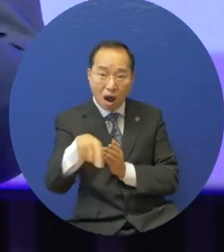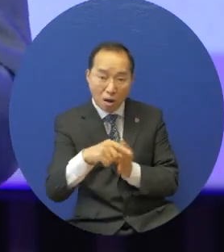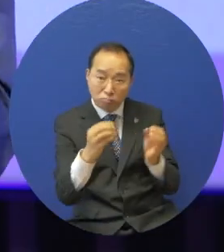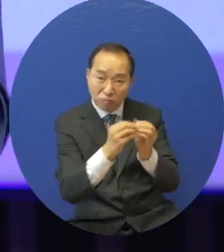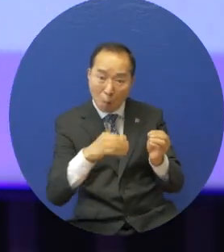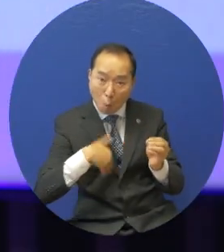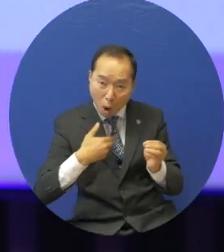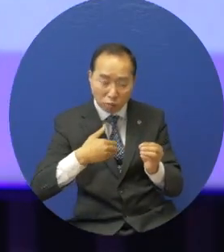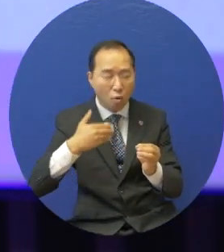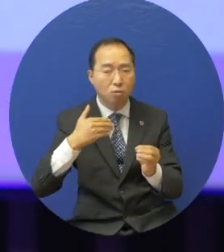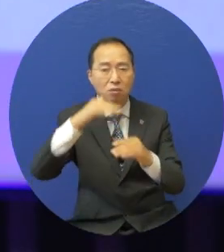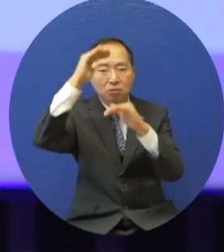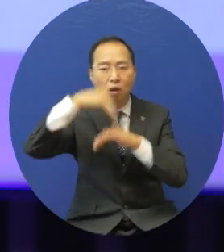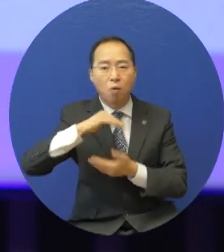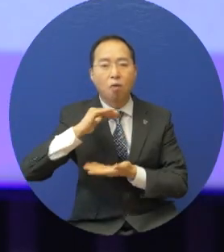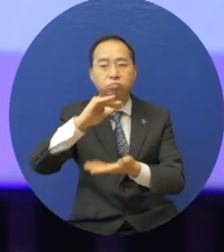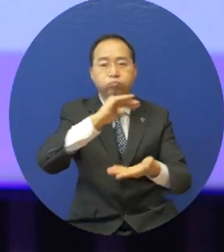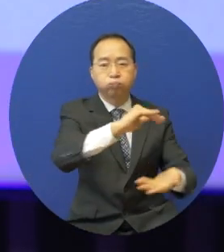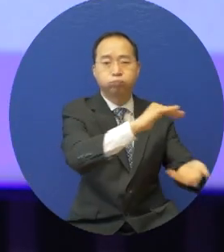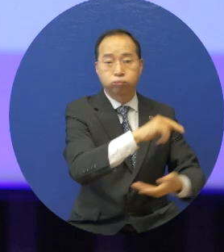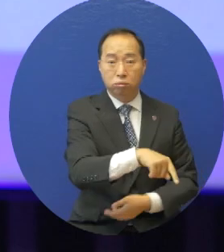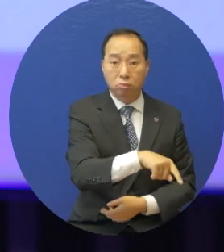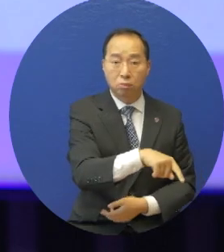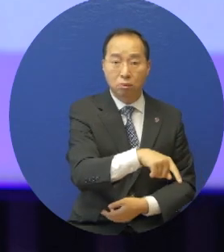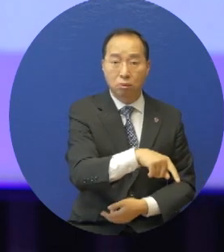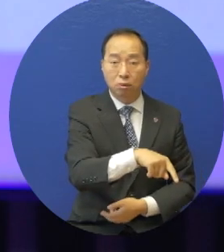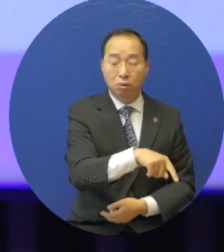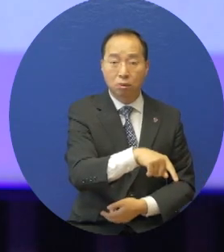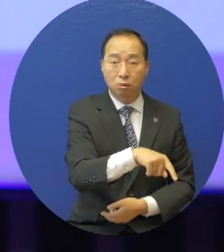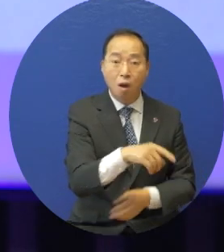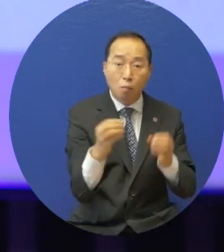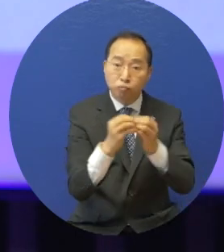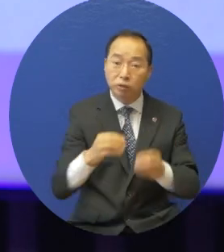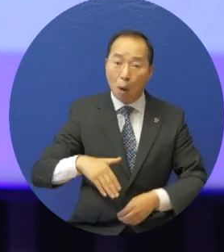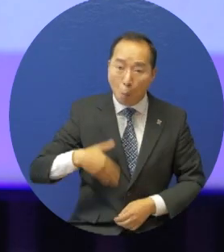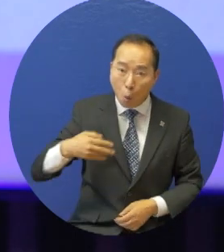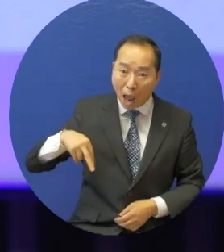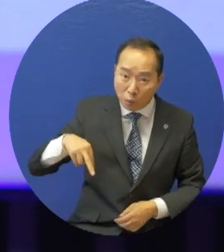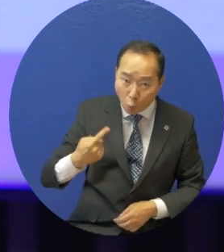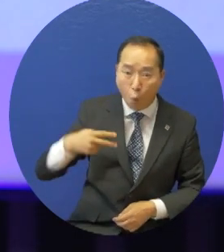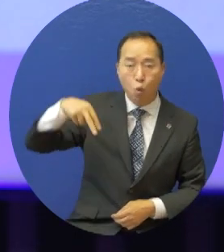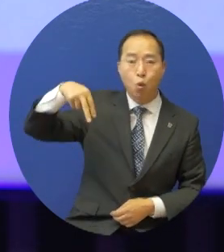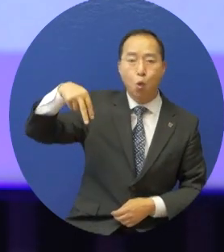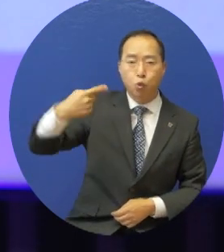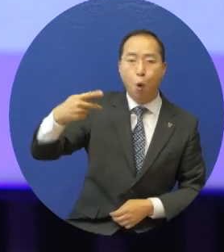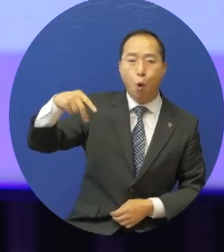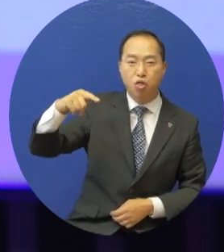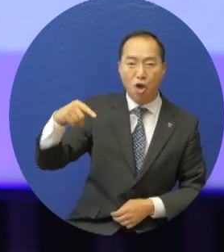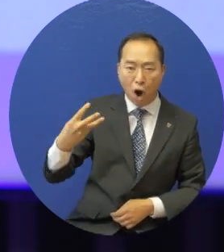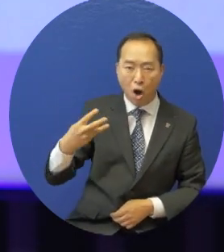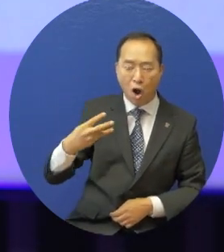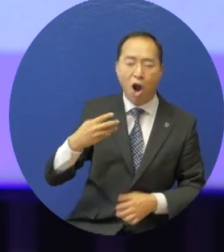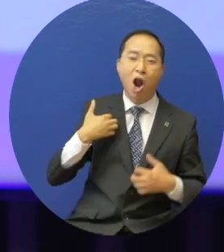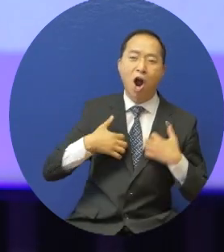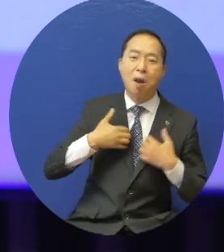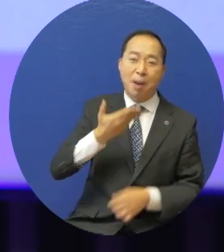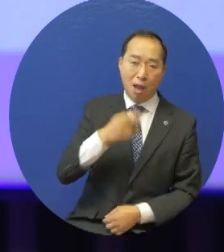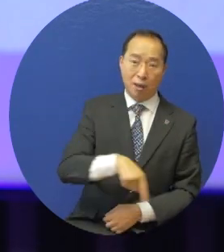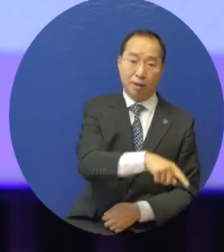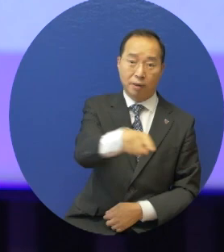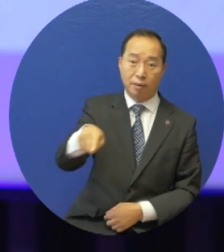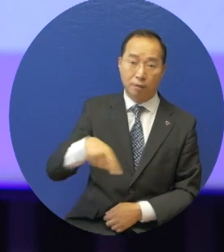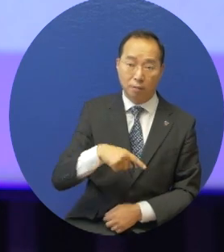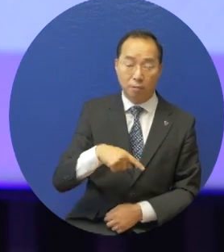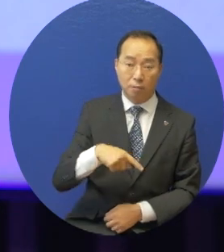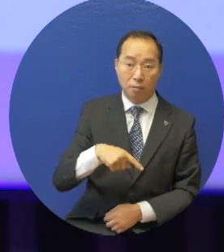말하면 문자를 해독하지 못하는 사람도 무엇을 향유했다? 소설 작품을 향유했다는 거죠. 그러니까 우리가